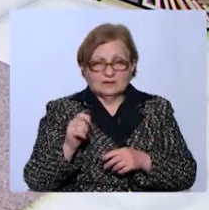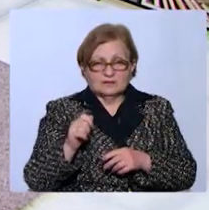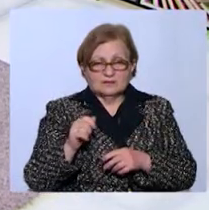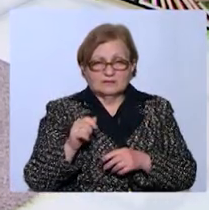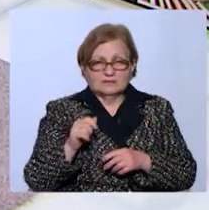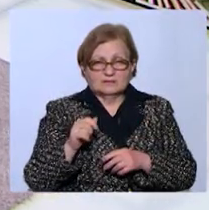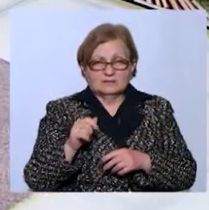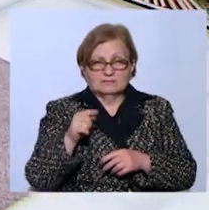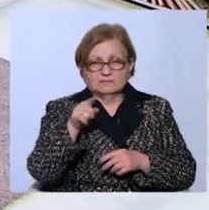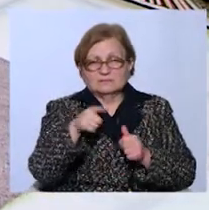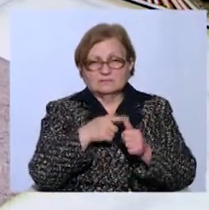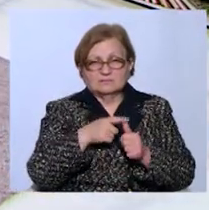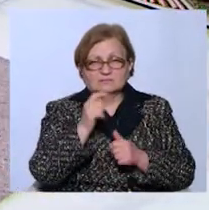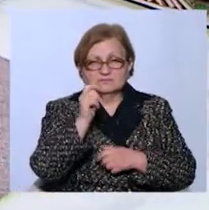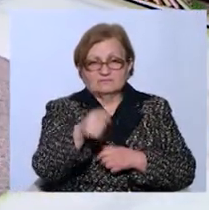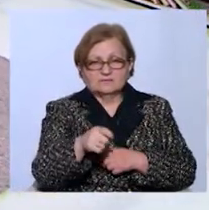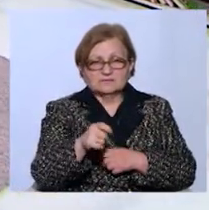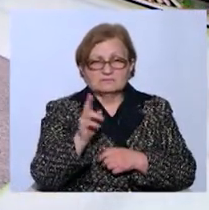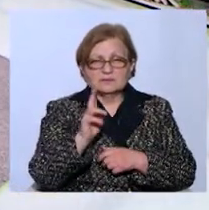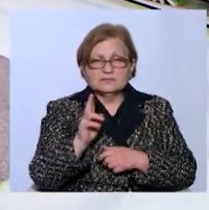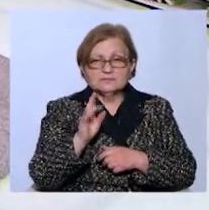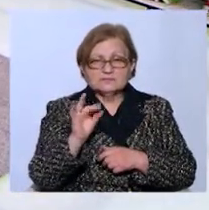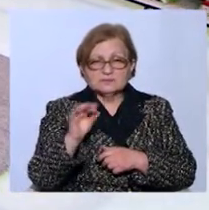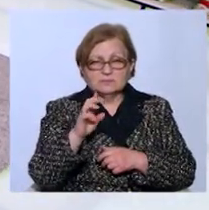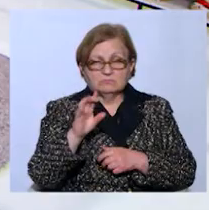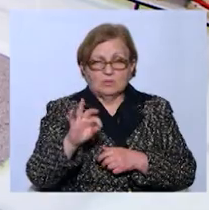ამას სახელა დავარქვი წიბო.